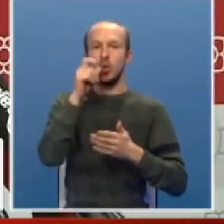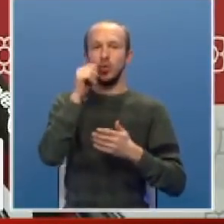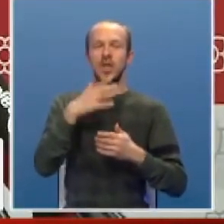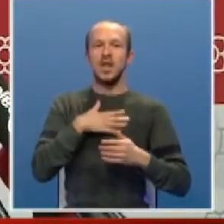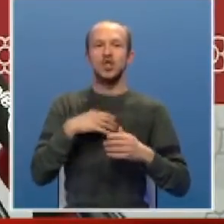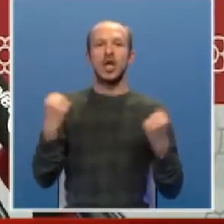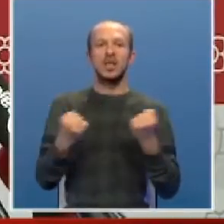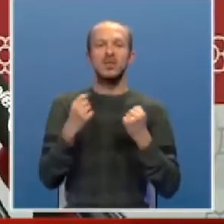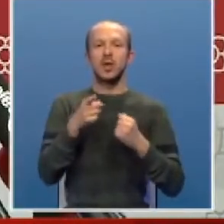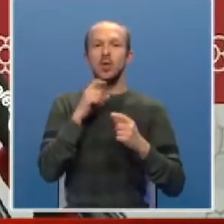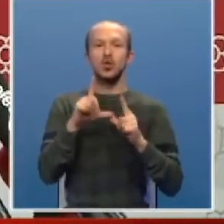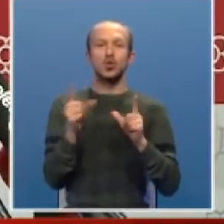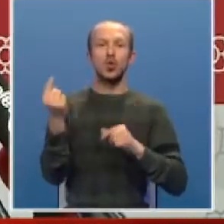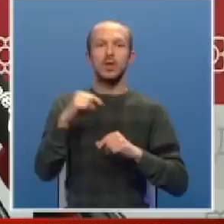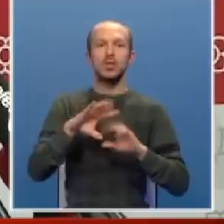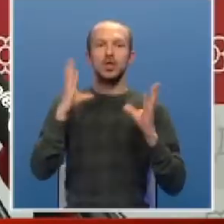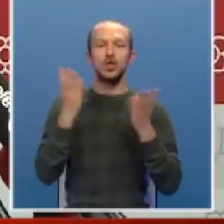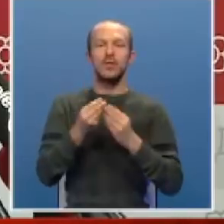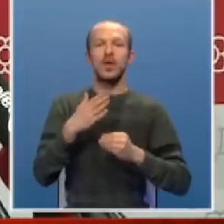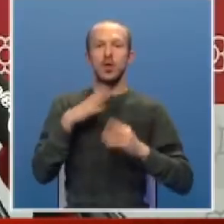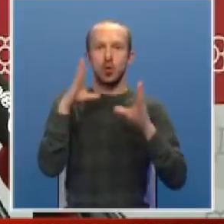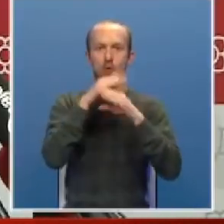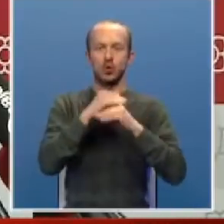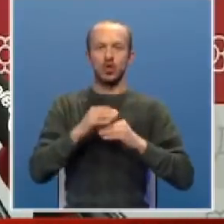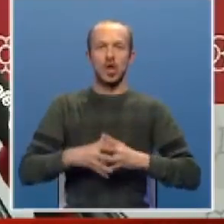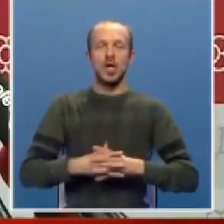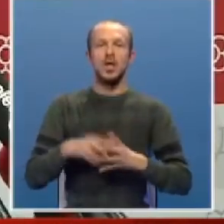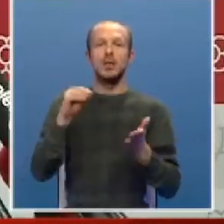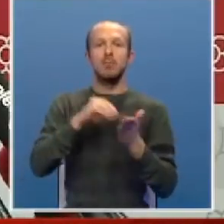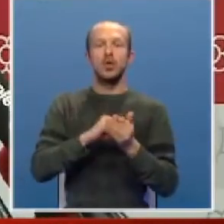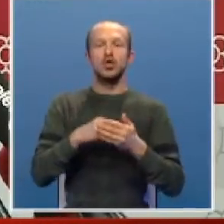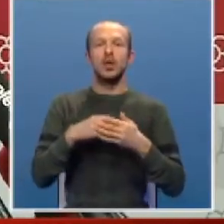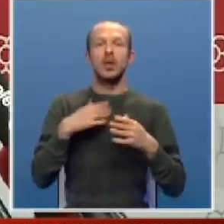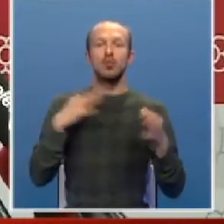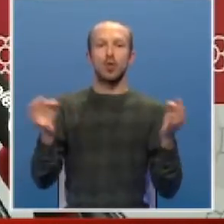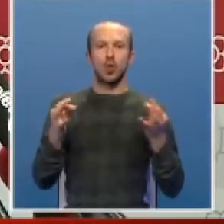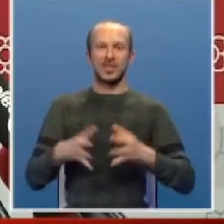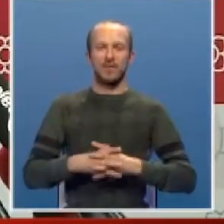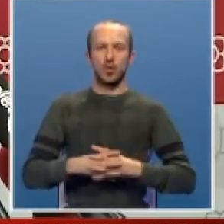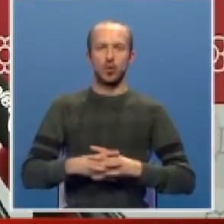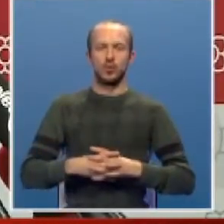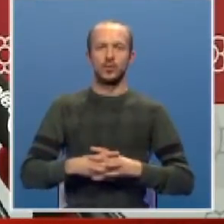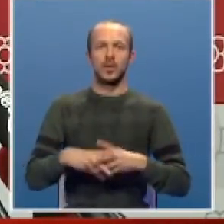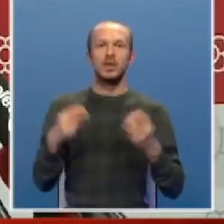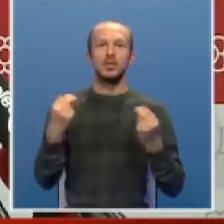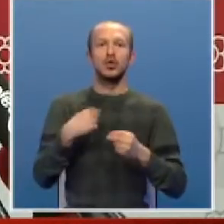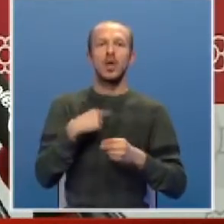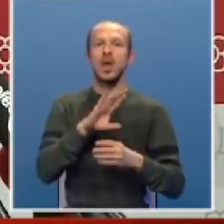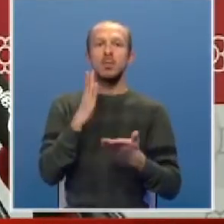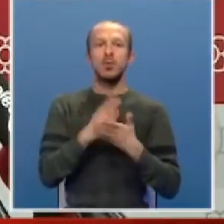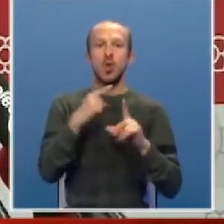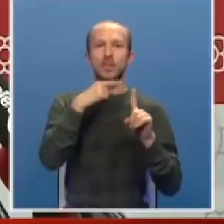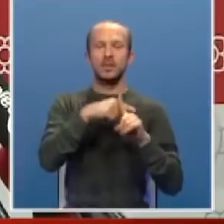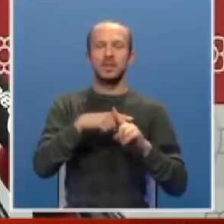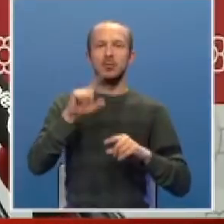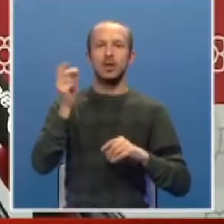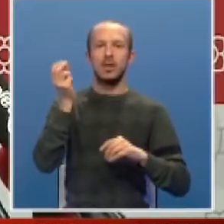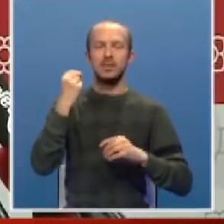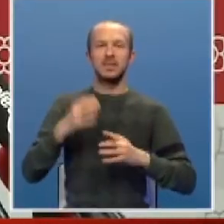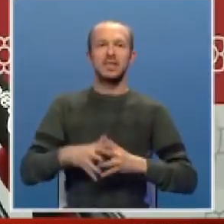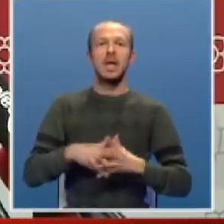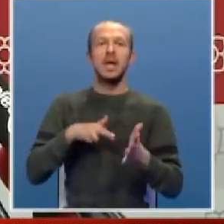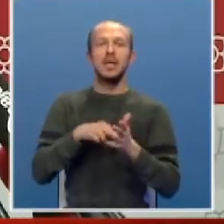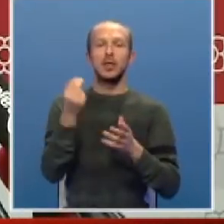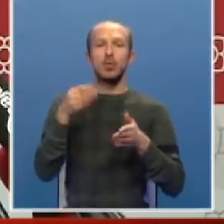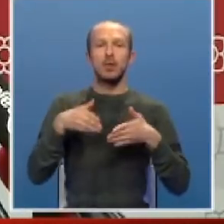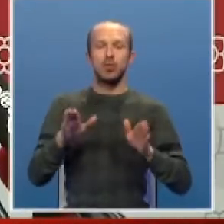naših aktivista koji su dolazili čitave skoro noć da obilježe veliku proslavu. I zašto ja ne bio optimist? Republika Srpska ide